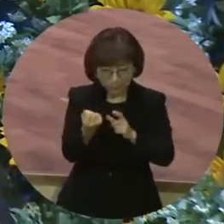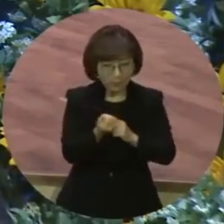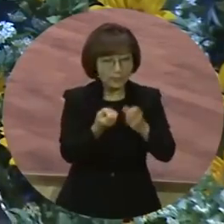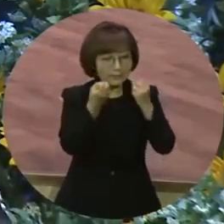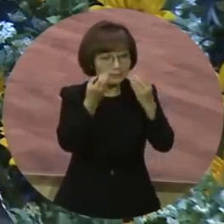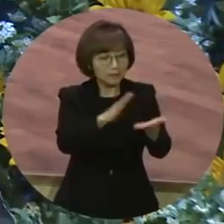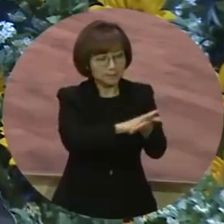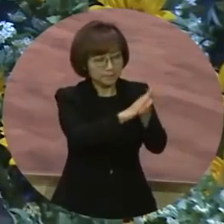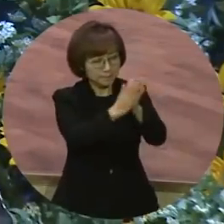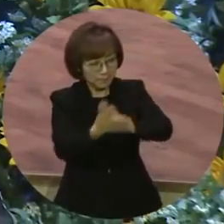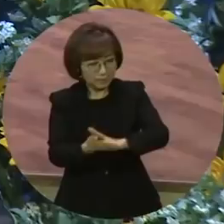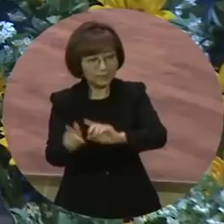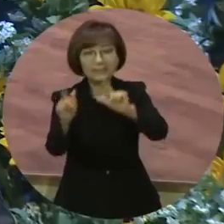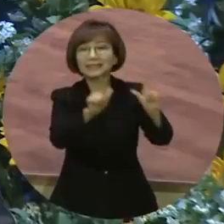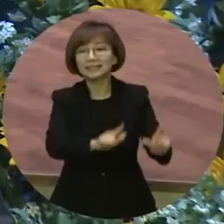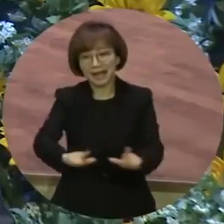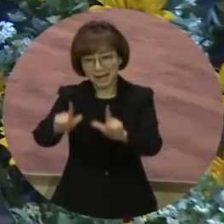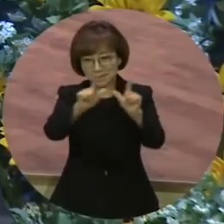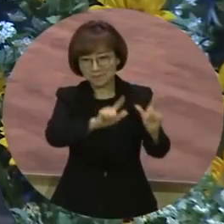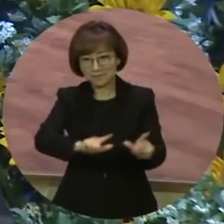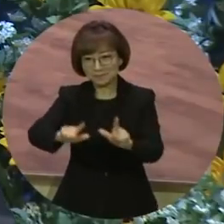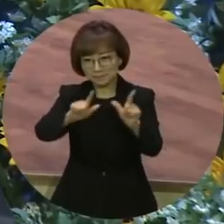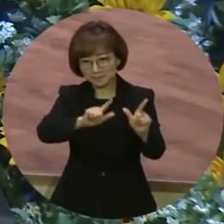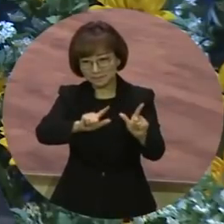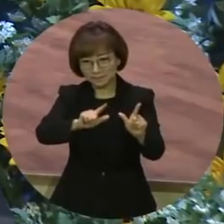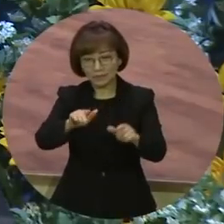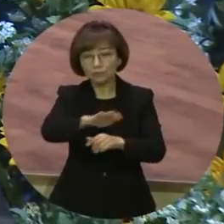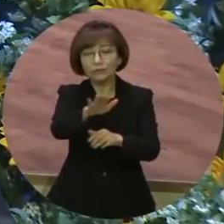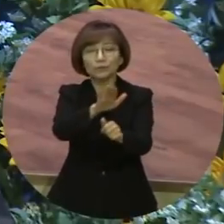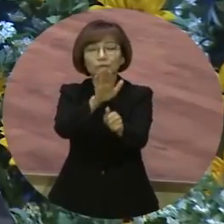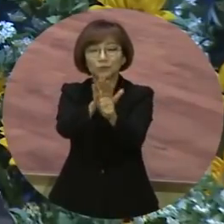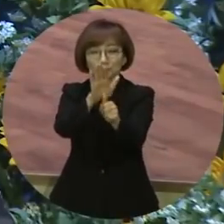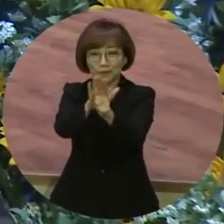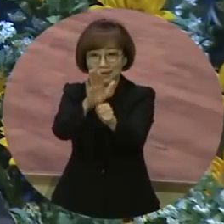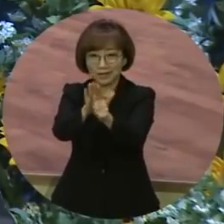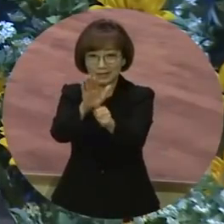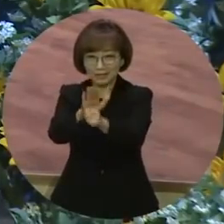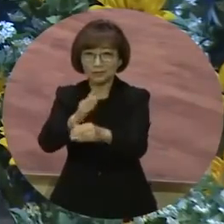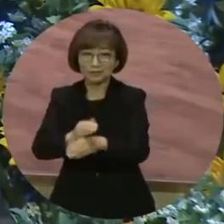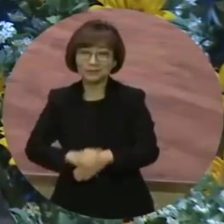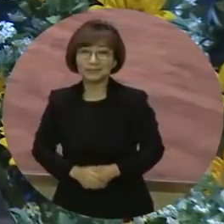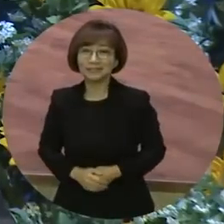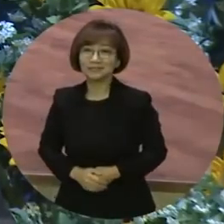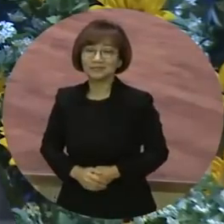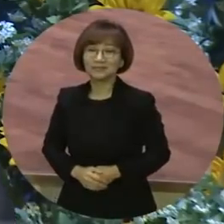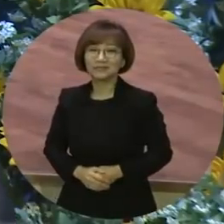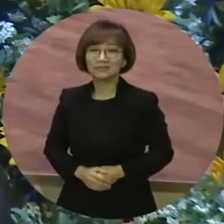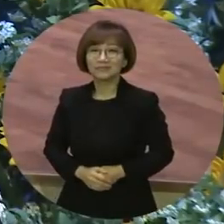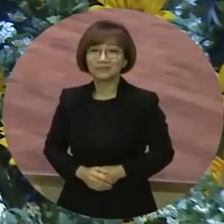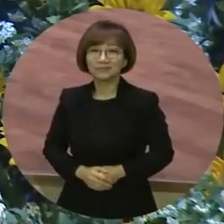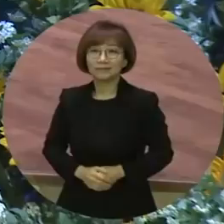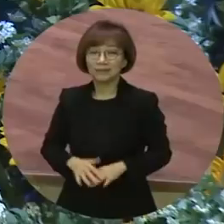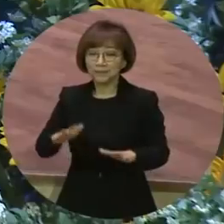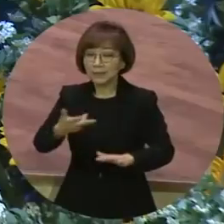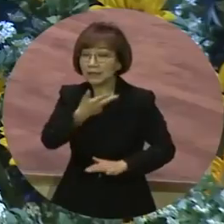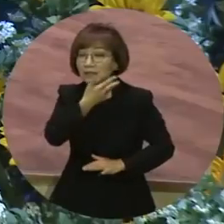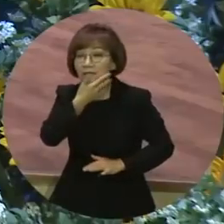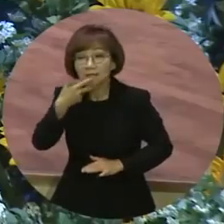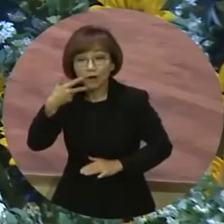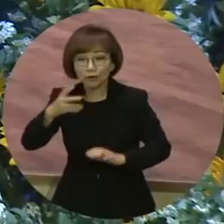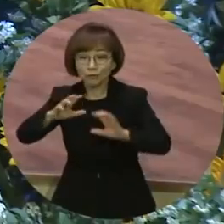삶을 살도록 우리를 인도하고 있다라는 말씀입니다. 그래서 영국의